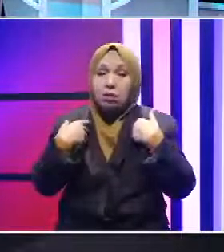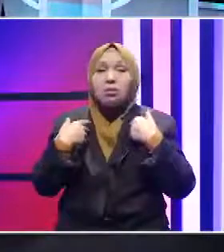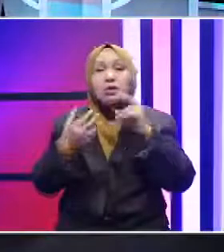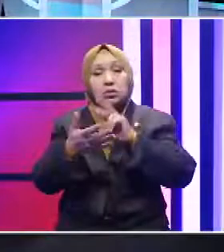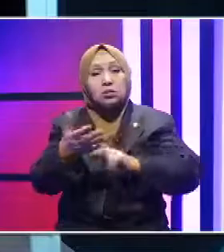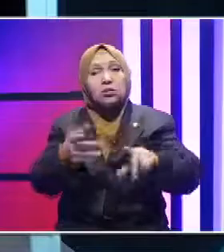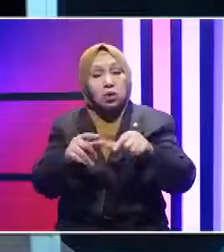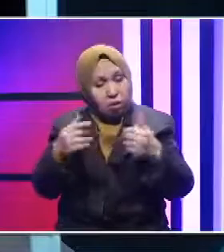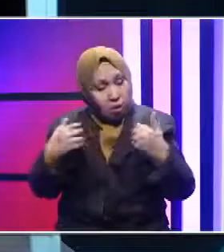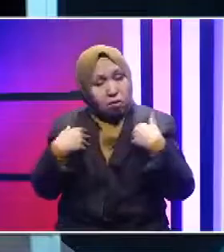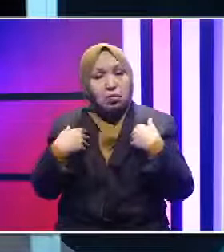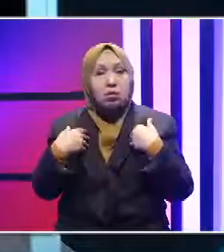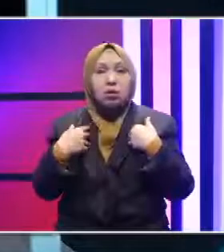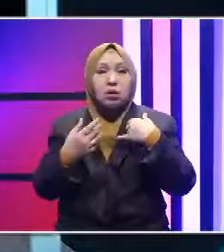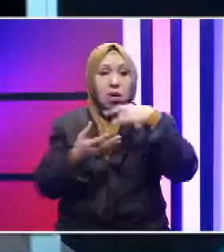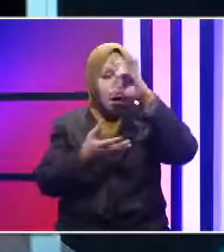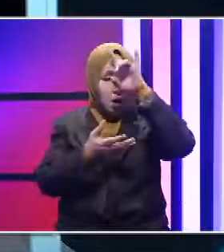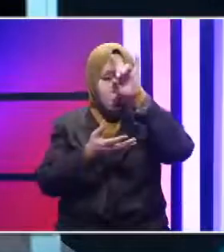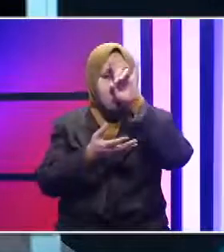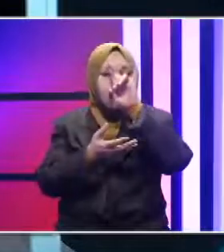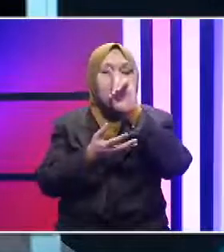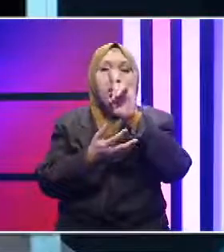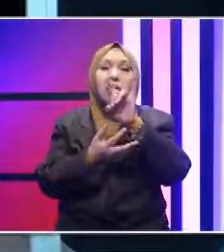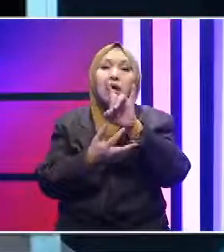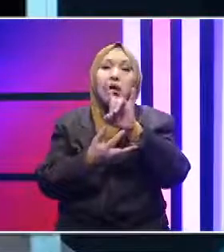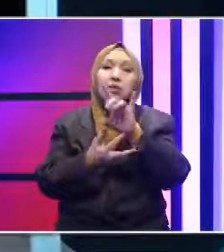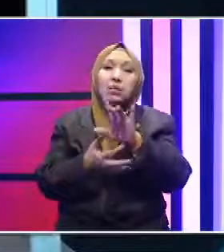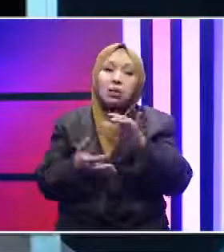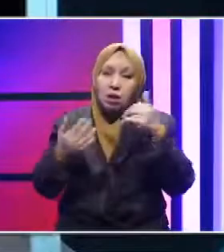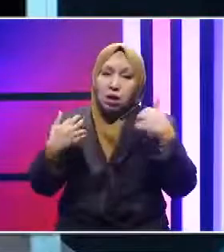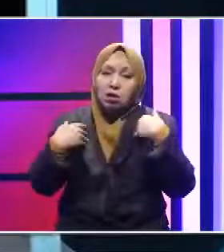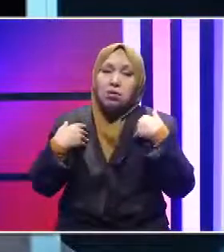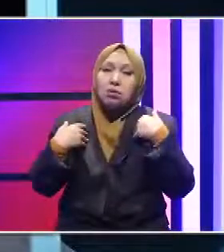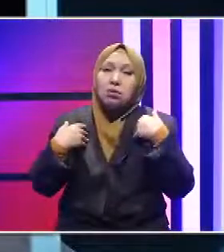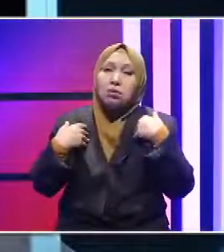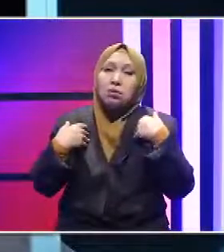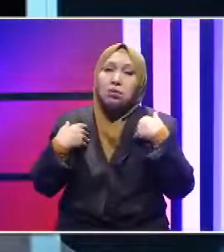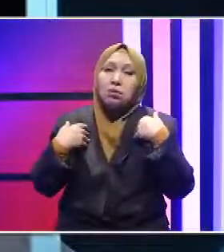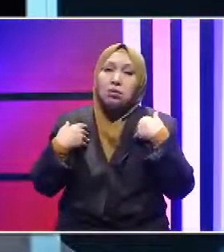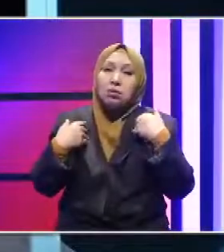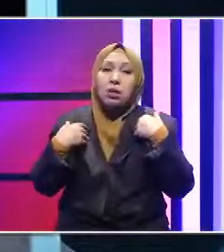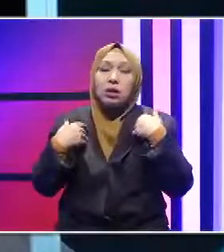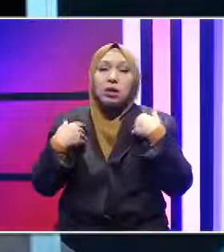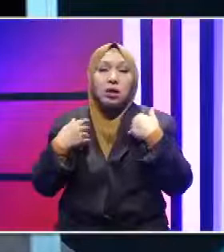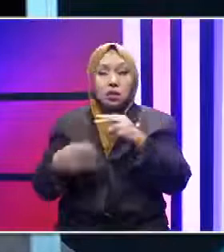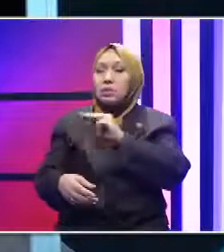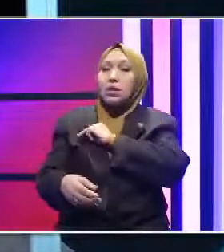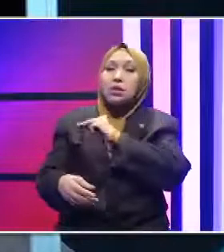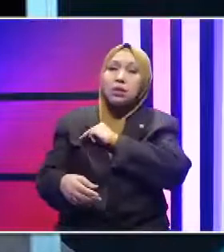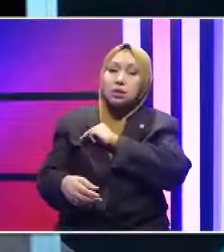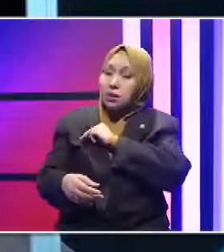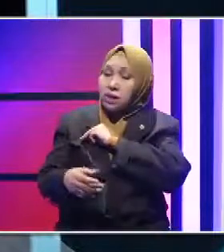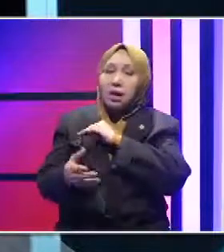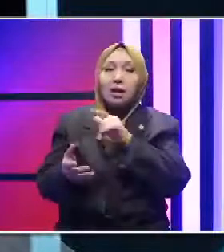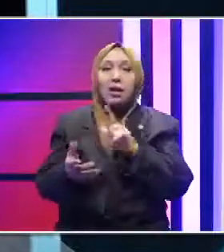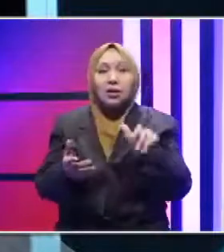Safas, ada Safas. Macam mana Ustaz? Auzubillah tu, sedap suara lagi. Tengok pula ada, ada Ada menteri lah ini. Masya-Allah. Alhamdulillah safas ah.